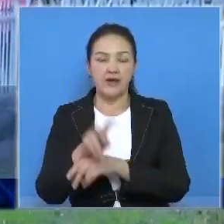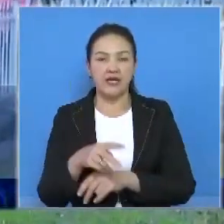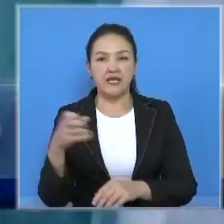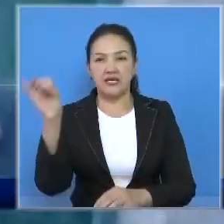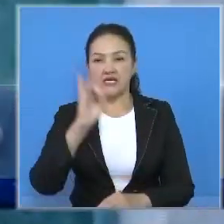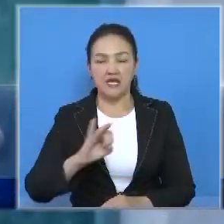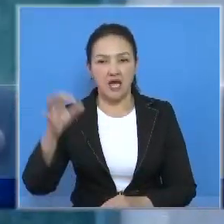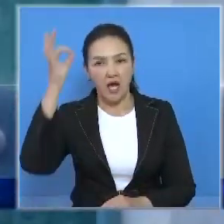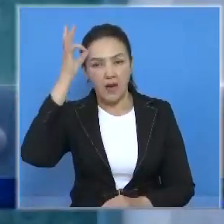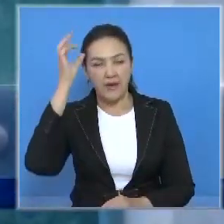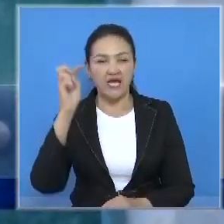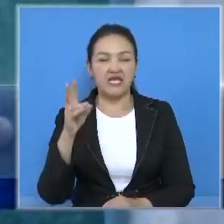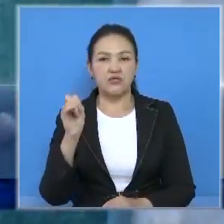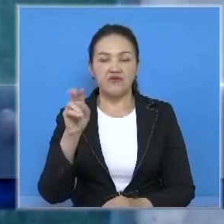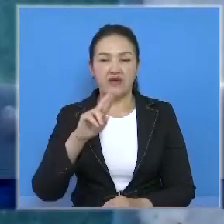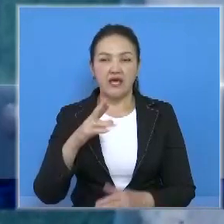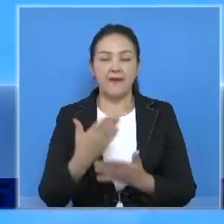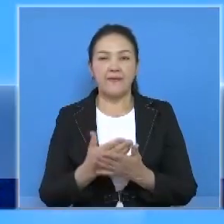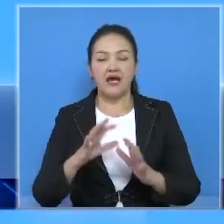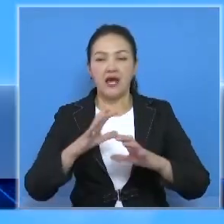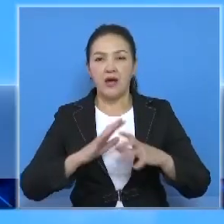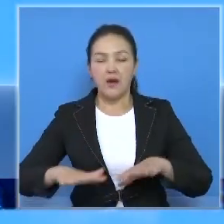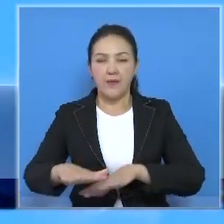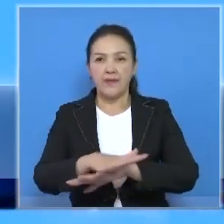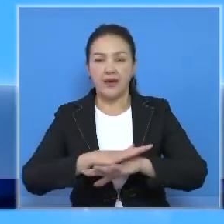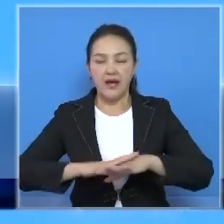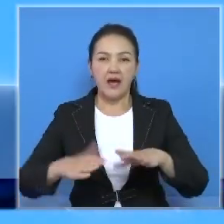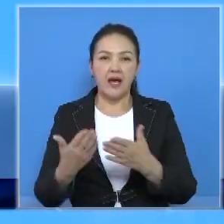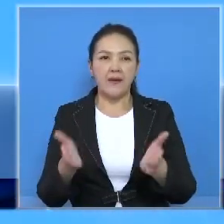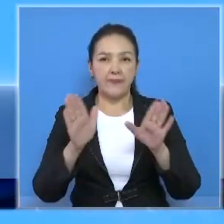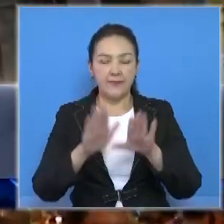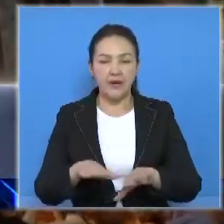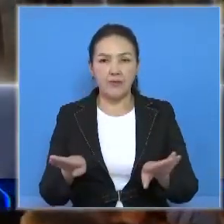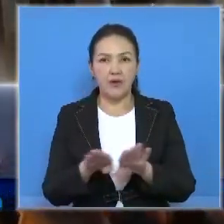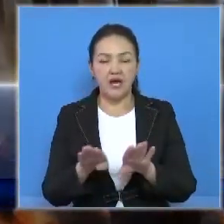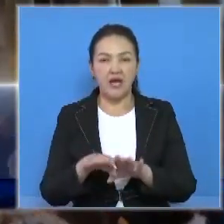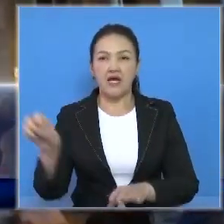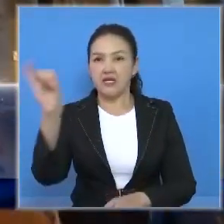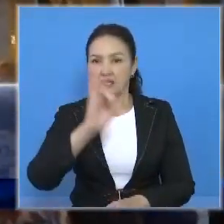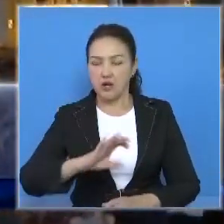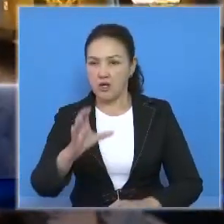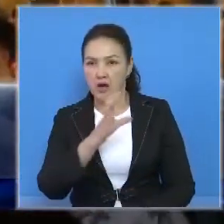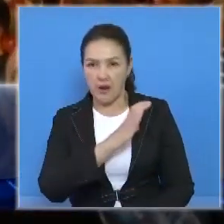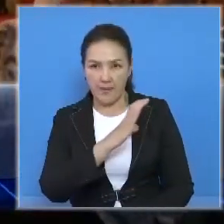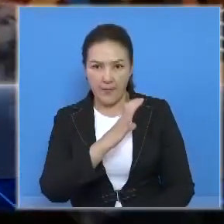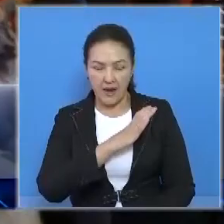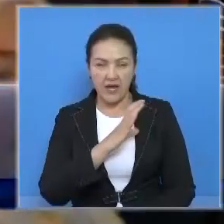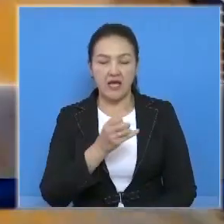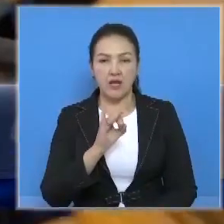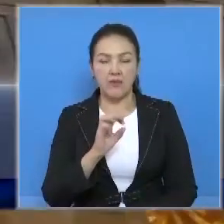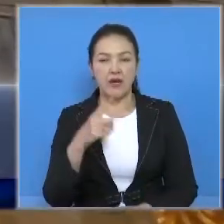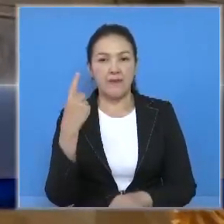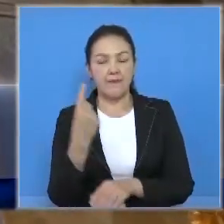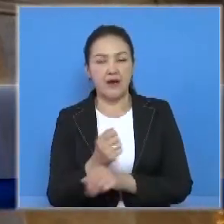тарихи ескерткіш Айя София мешіті. Азия мен Еуропаның тоғысқан жерінде орналасқан бұл нысан тарихқа бай. Рим императоры Константин